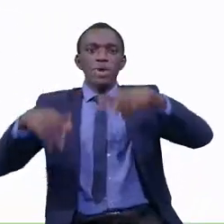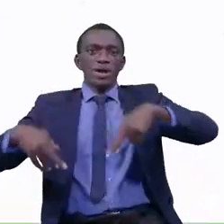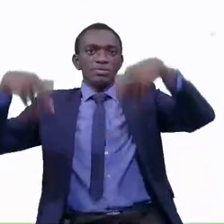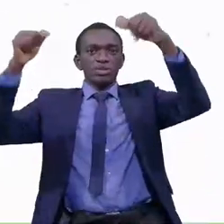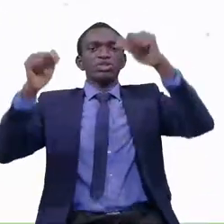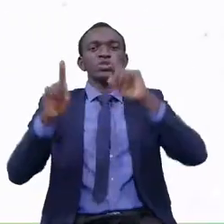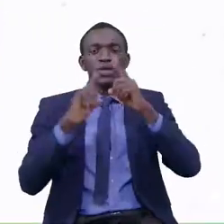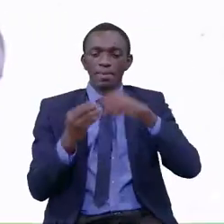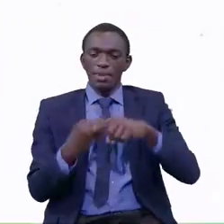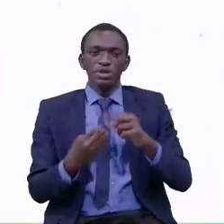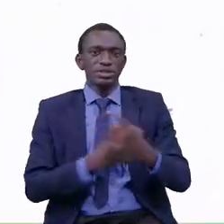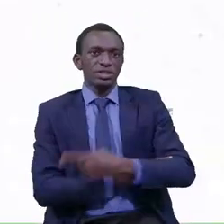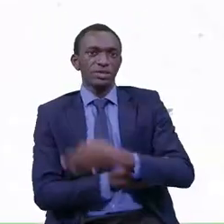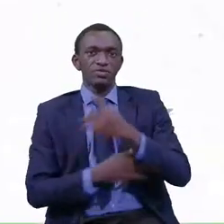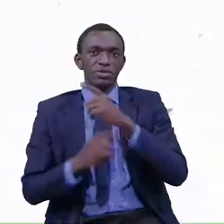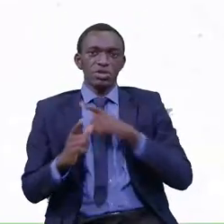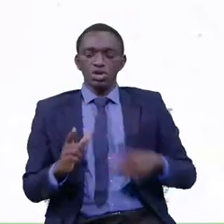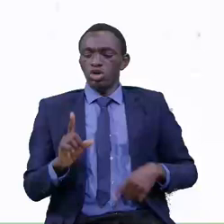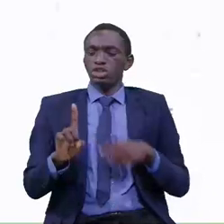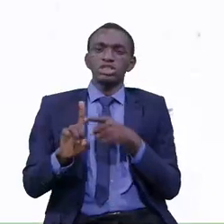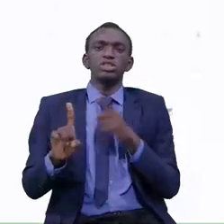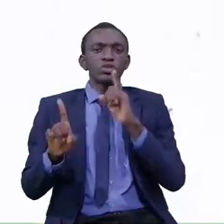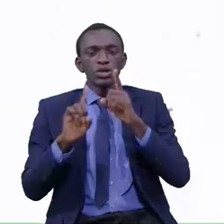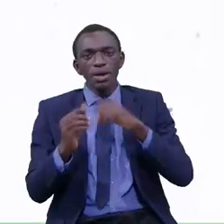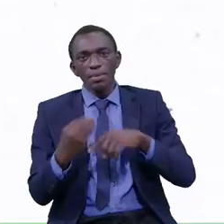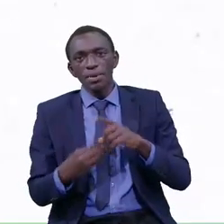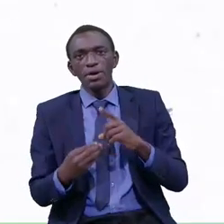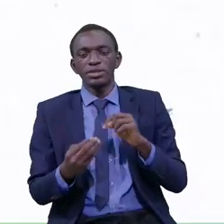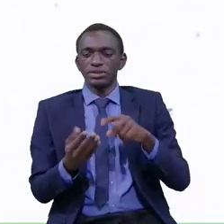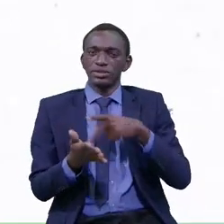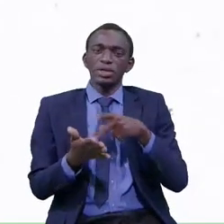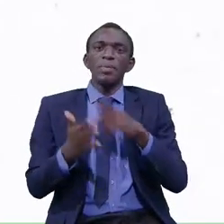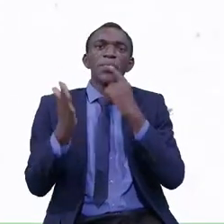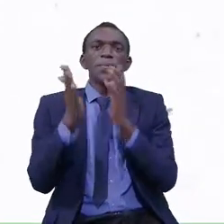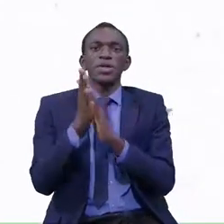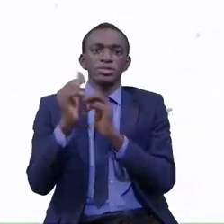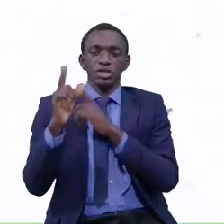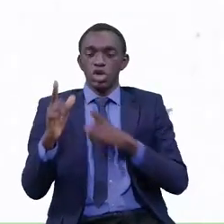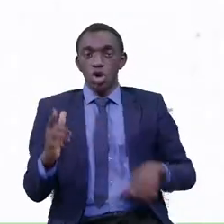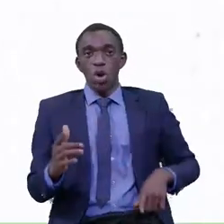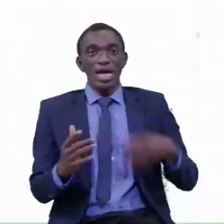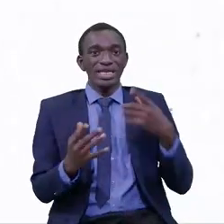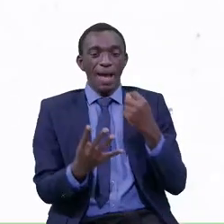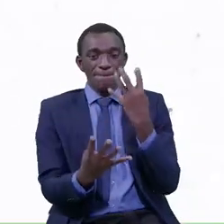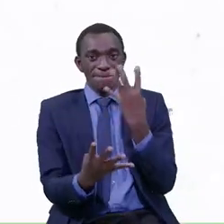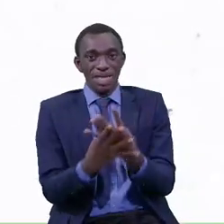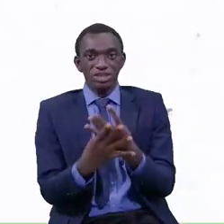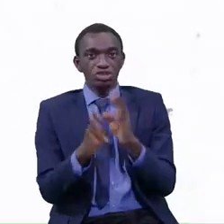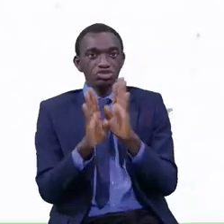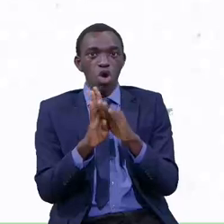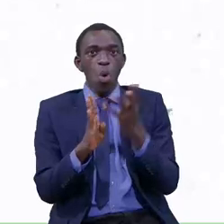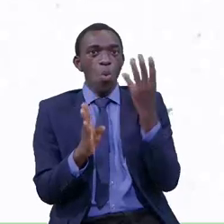foi, les chants, la louange. Les portes de la prison ont été